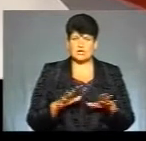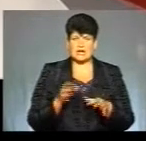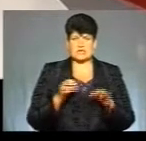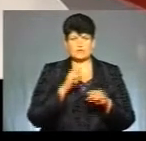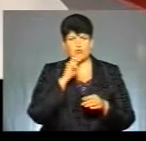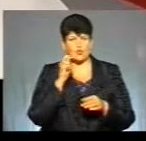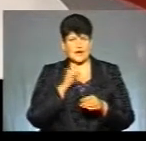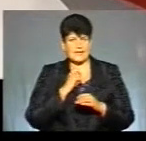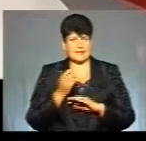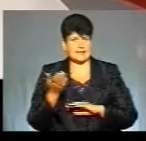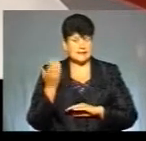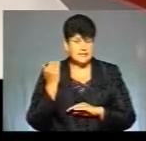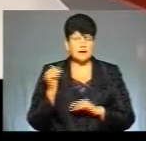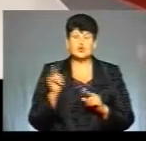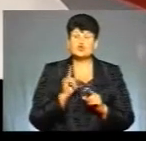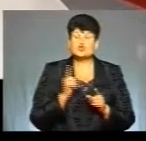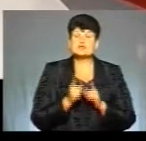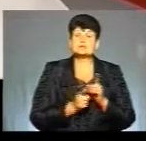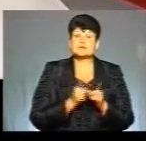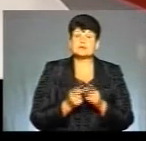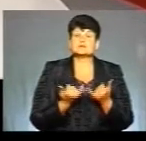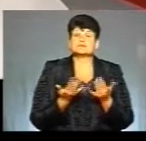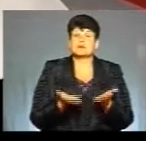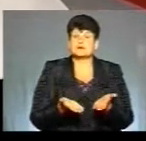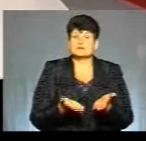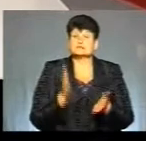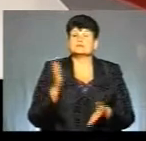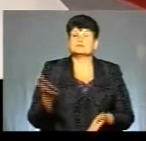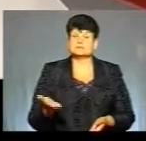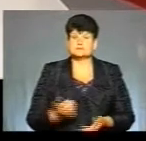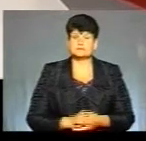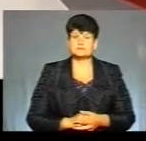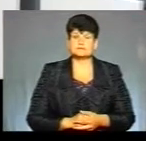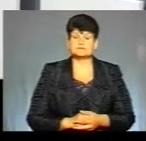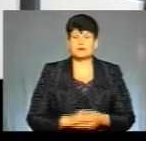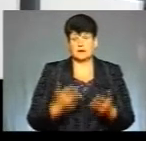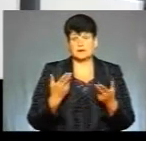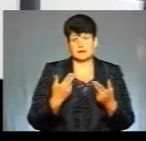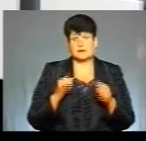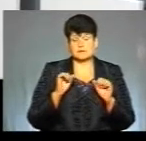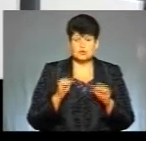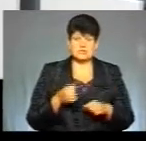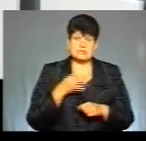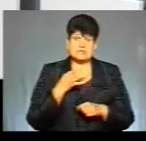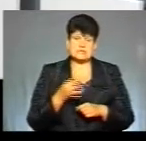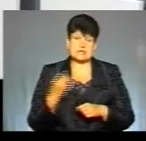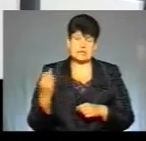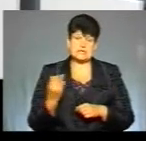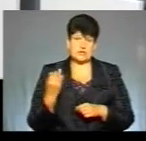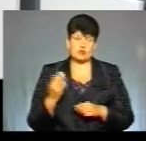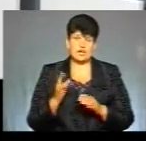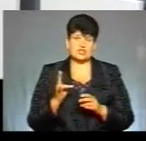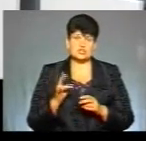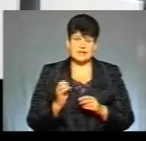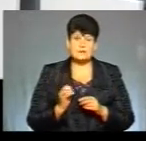і, власне, що змінилося від сьогодні? Так, думаю, що можна назвати історичним, бо